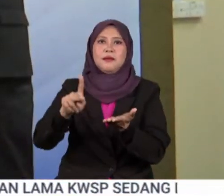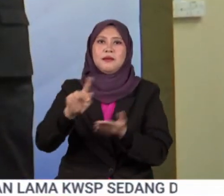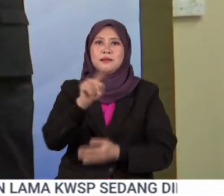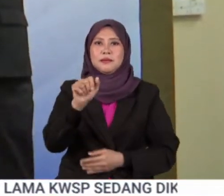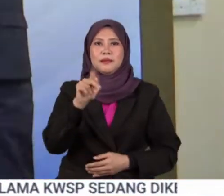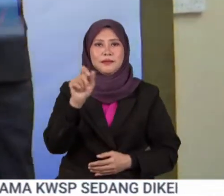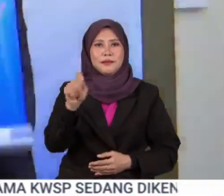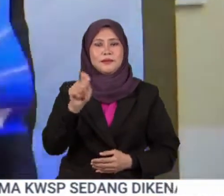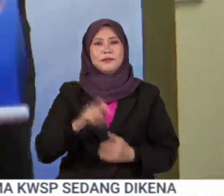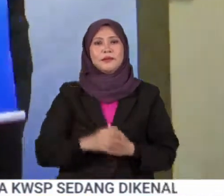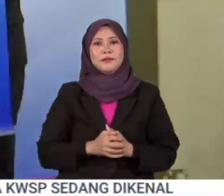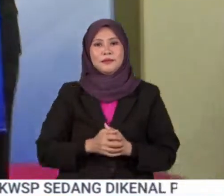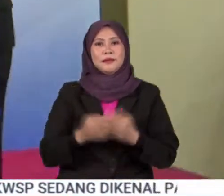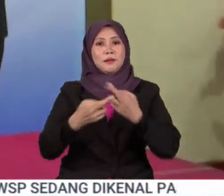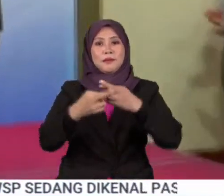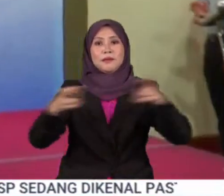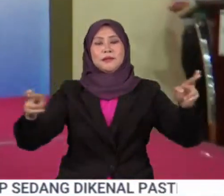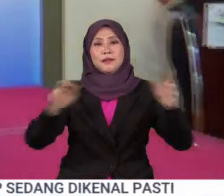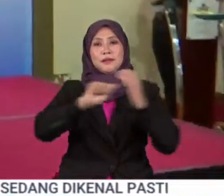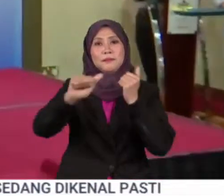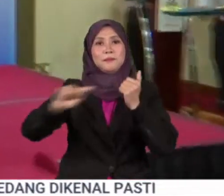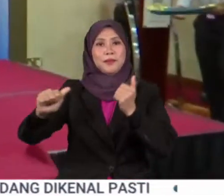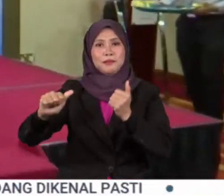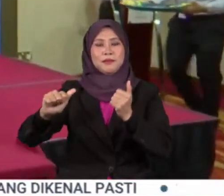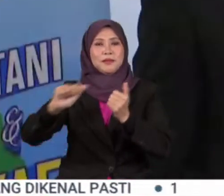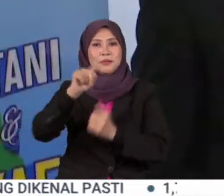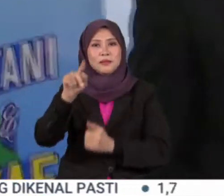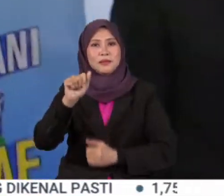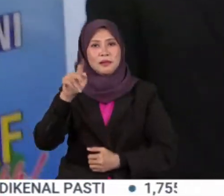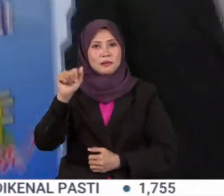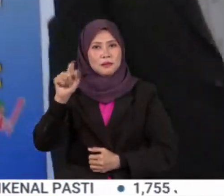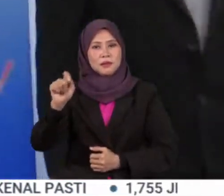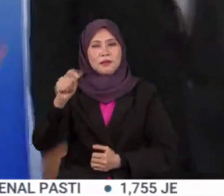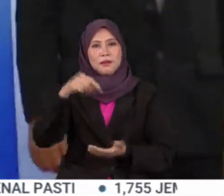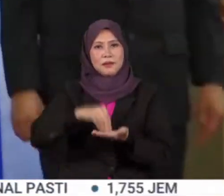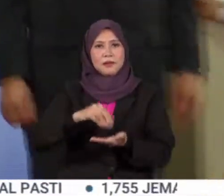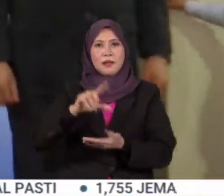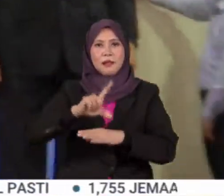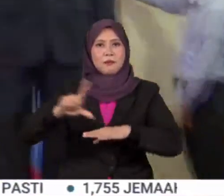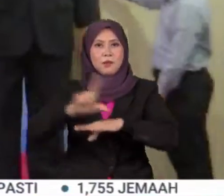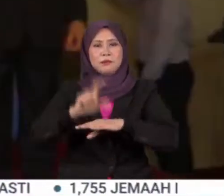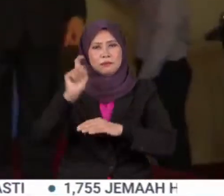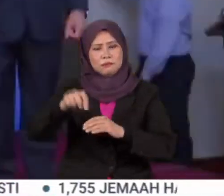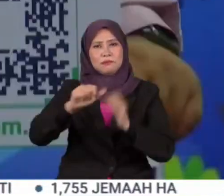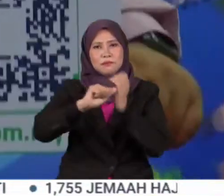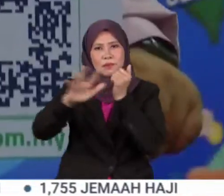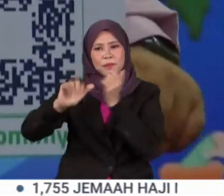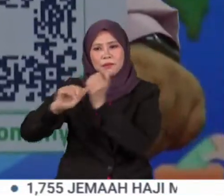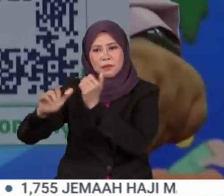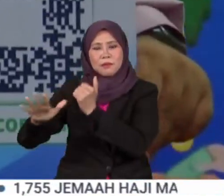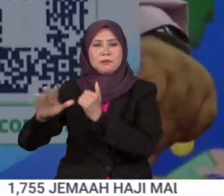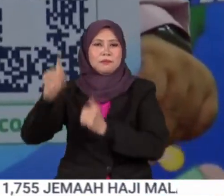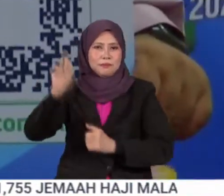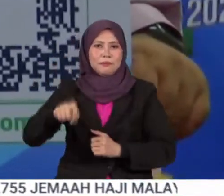beliau melancarkan Champion kesadaran zakat di Labuan pihaknya terus komited untuk memberi kesadaran berzakat melalui berbagai platform